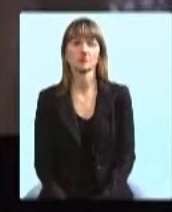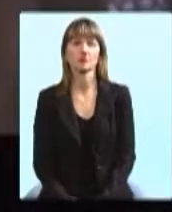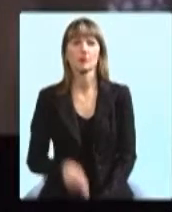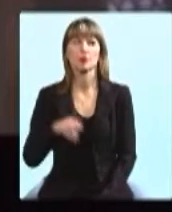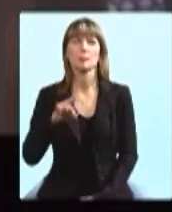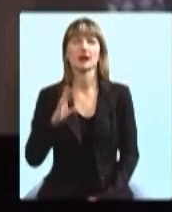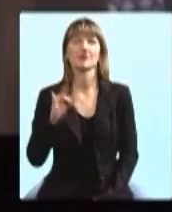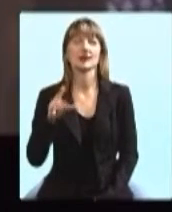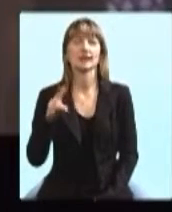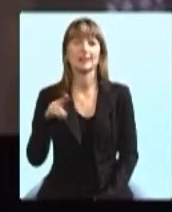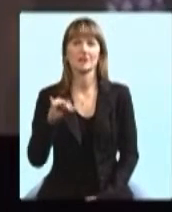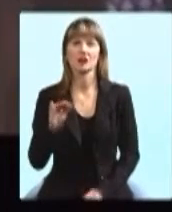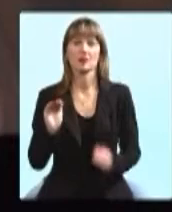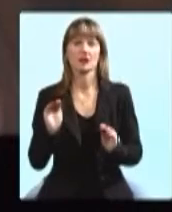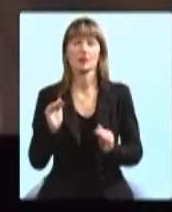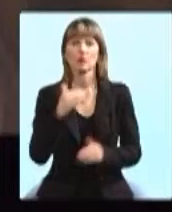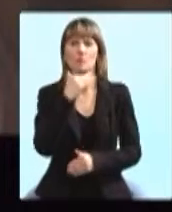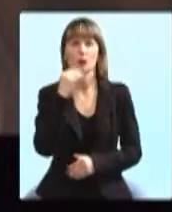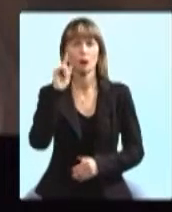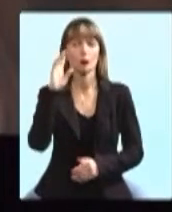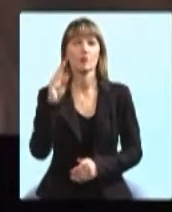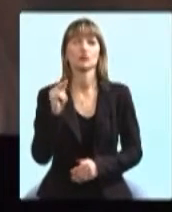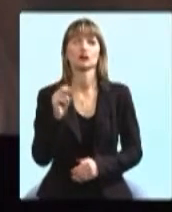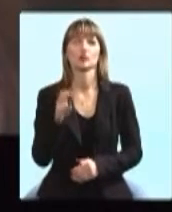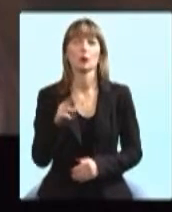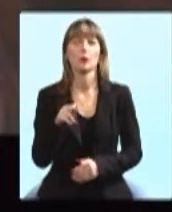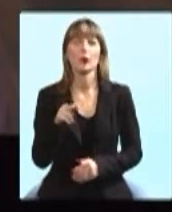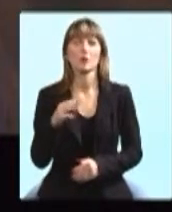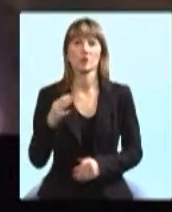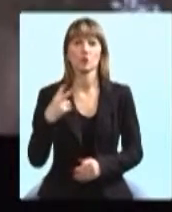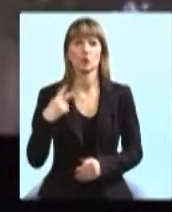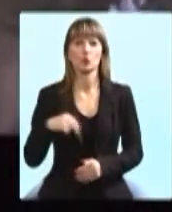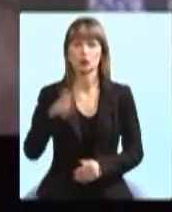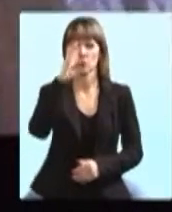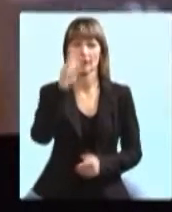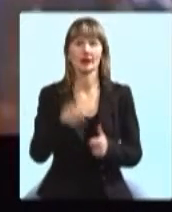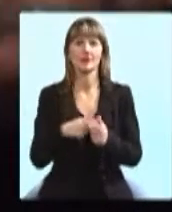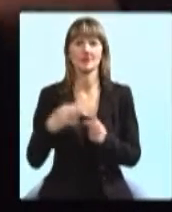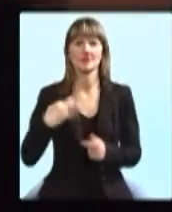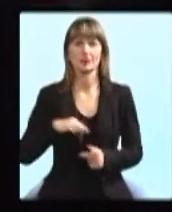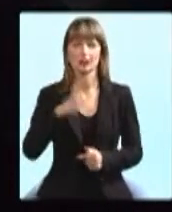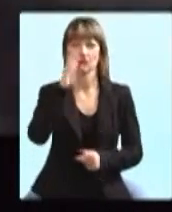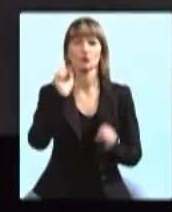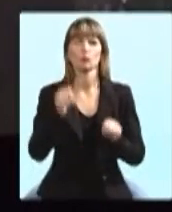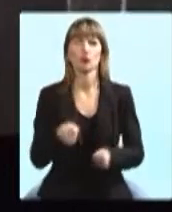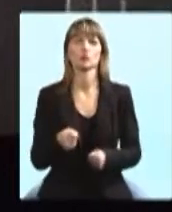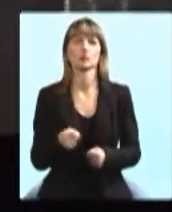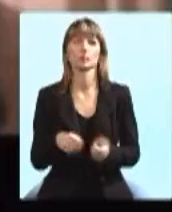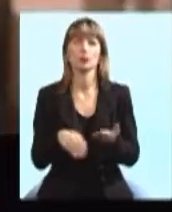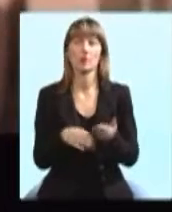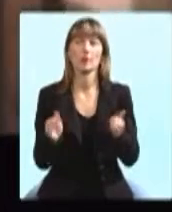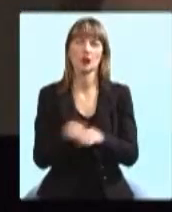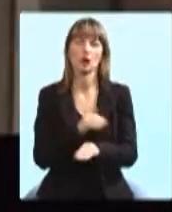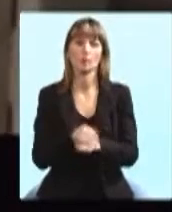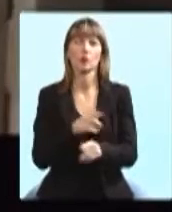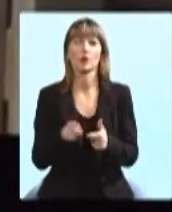Привиди не менш популярні персонажі у казках, ніж принцеси чи принци. Вони можуть як служити добру, так і злу. Бути